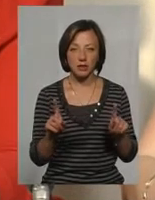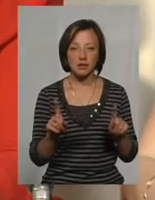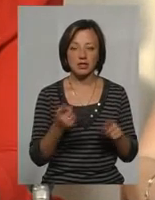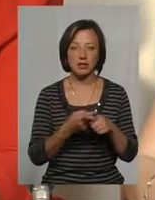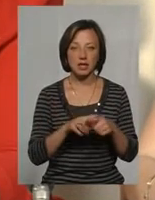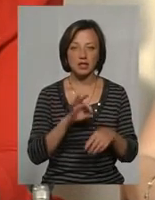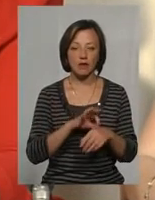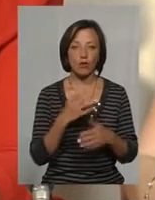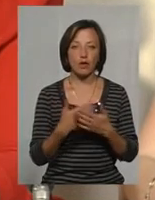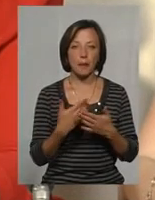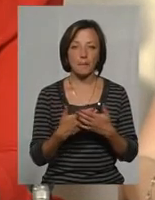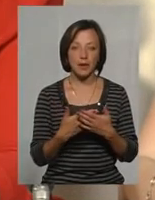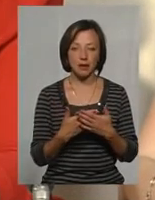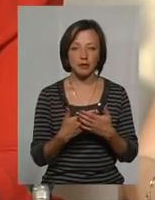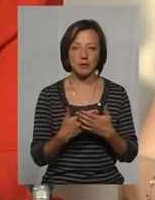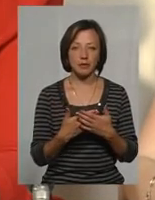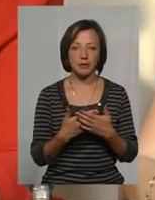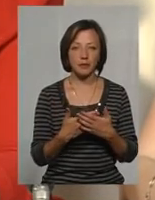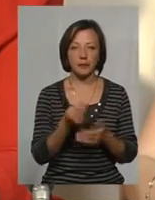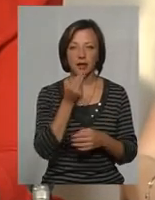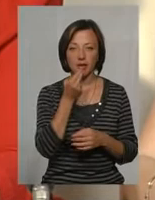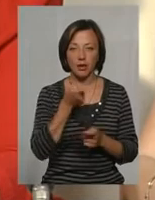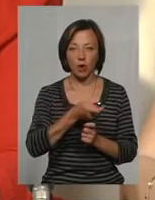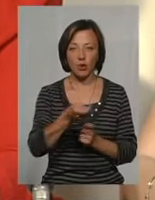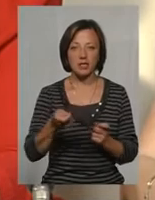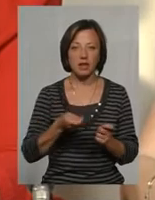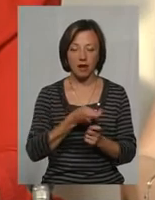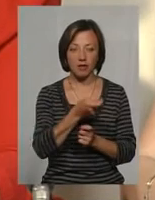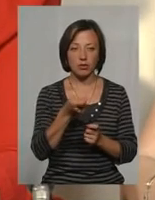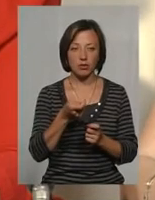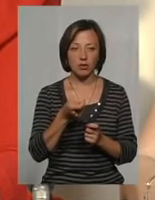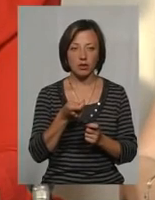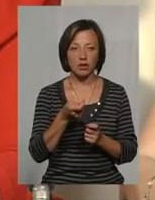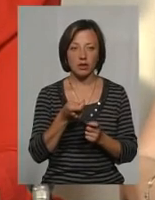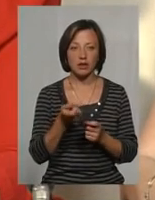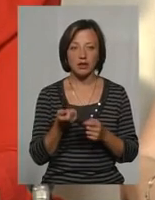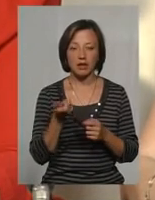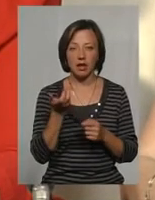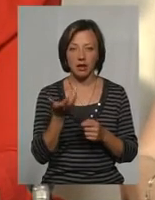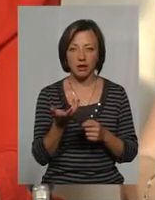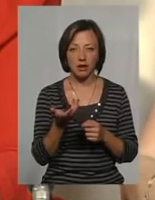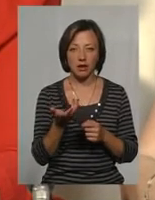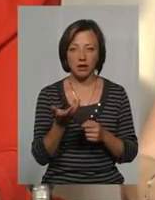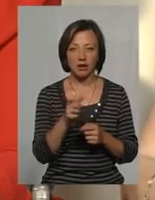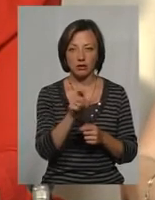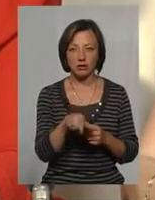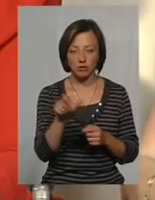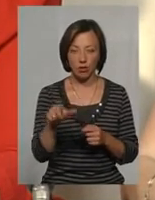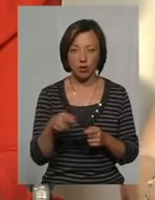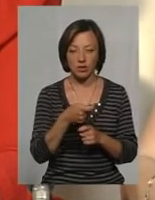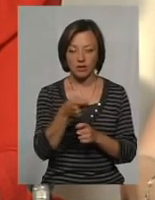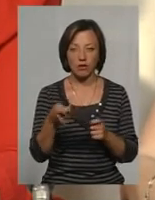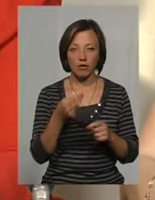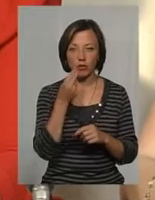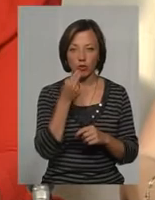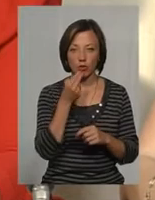ботулізму, що якщо, до прикладу, їдять консерву, декілька осіб консервовану